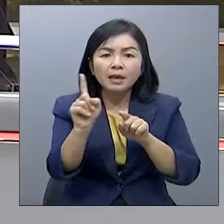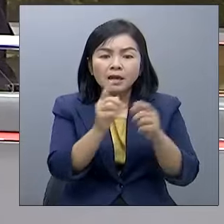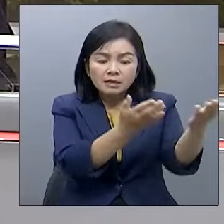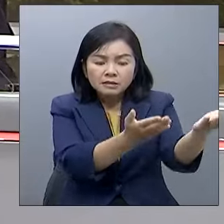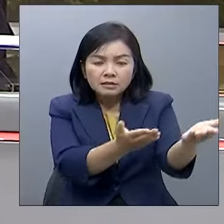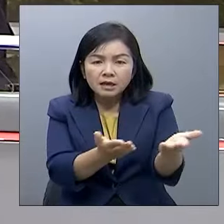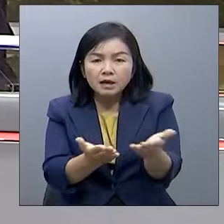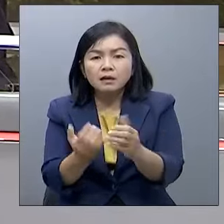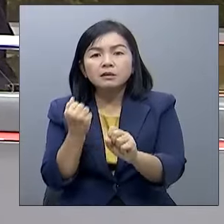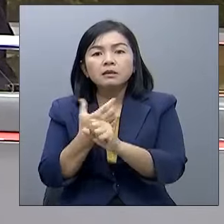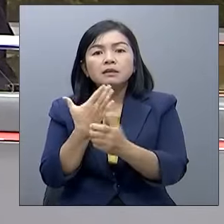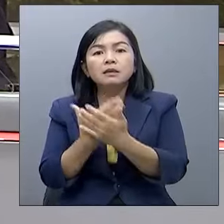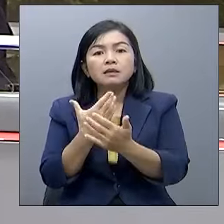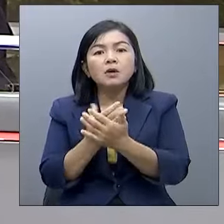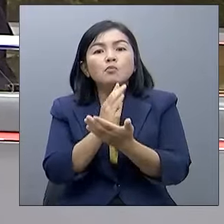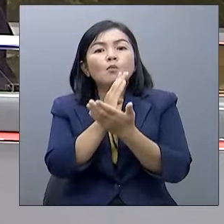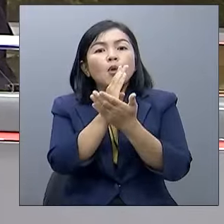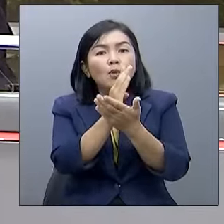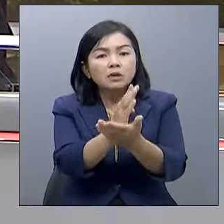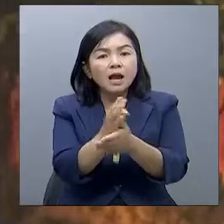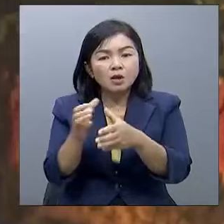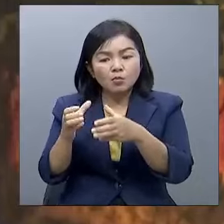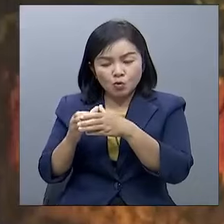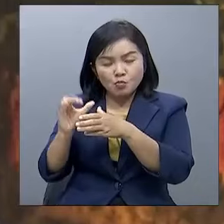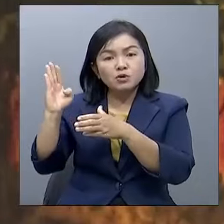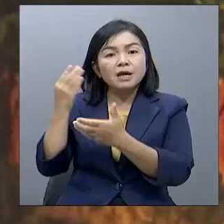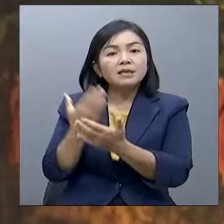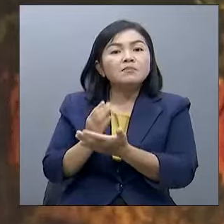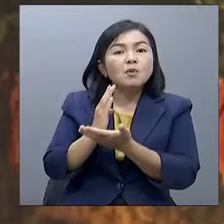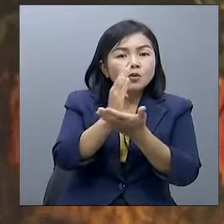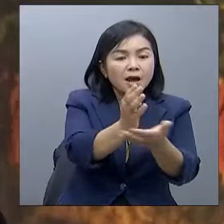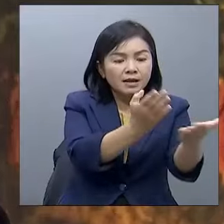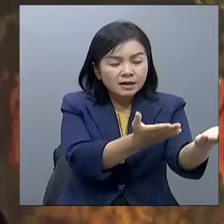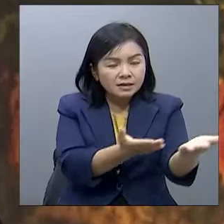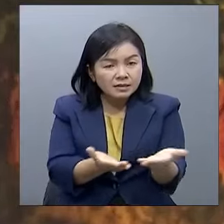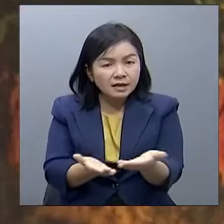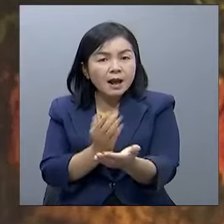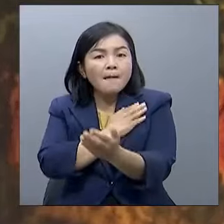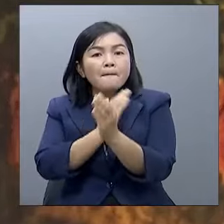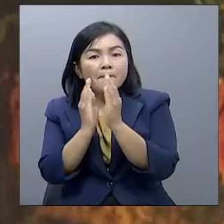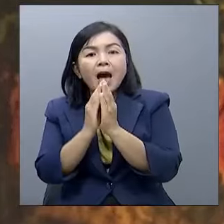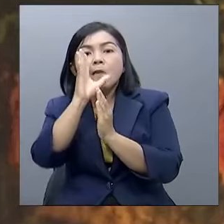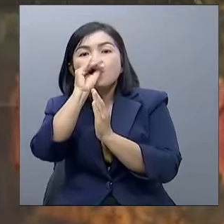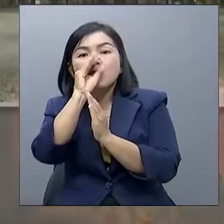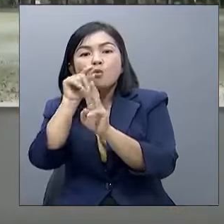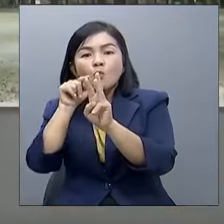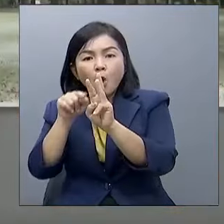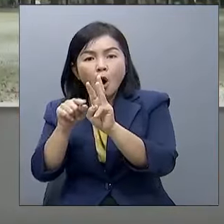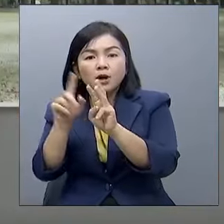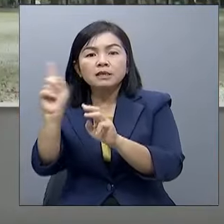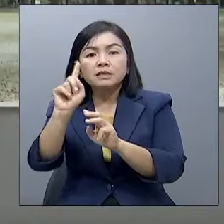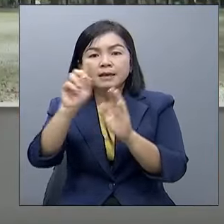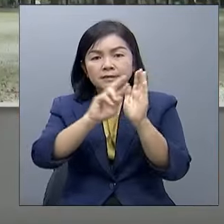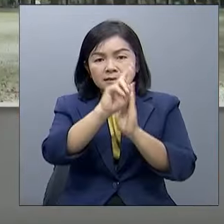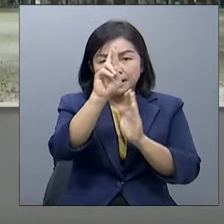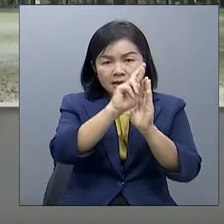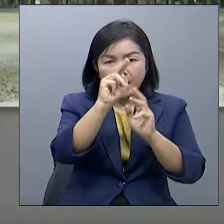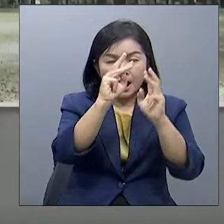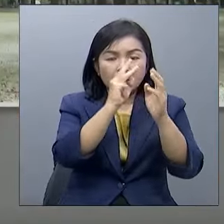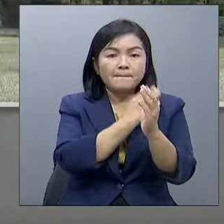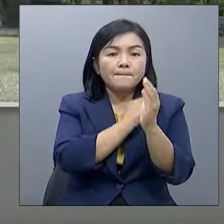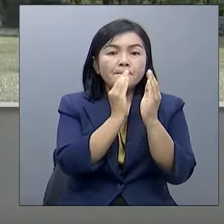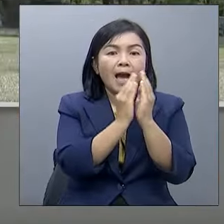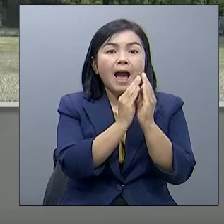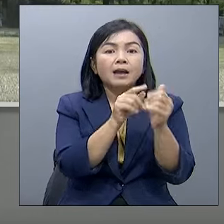และรับเงินทำบุญจากดีไอคอนกรุ๊ปนะคะเชิญตะวันเป็นชื่อของศูนย์วิปัสสนาค่ะที่พระมหาวุฒิชัยวชิระเม